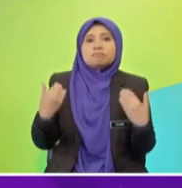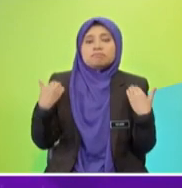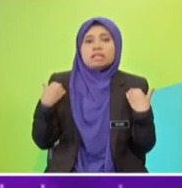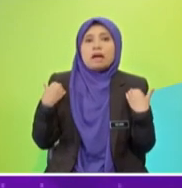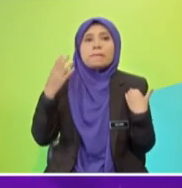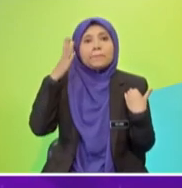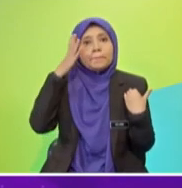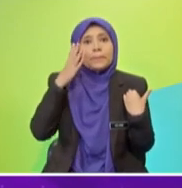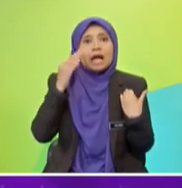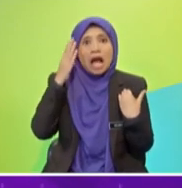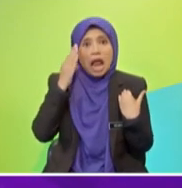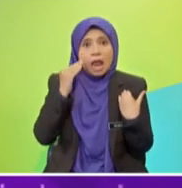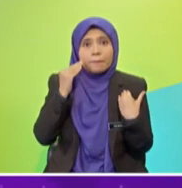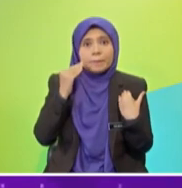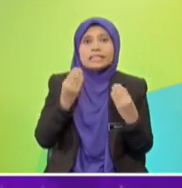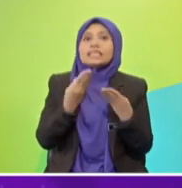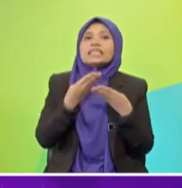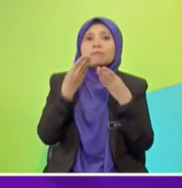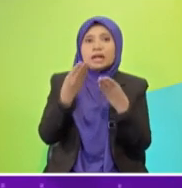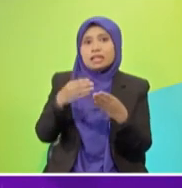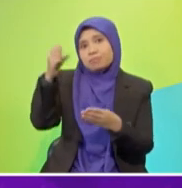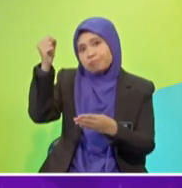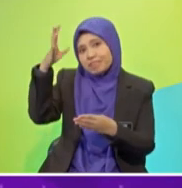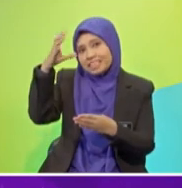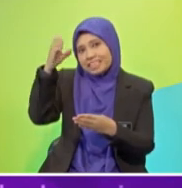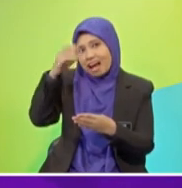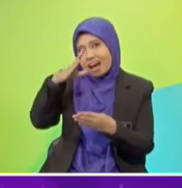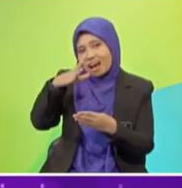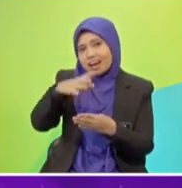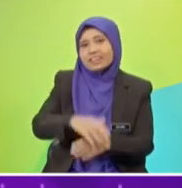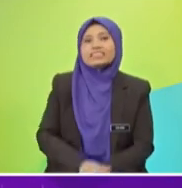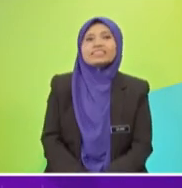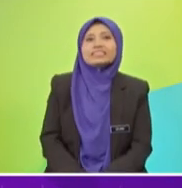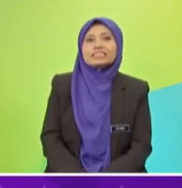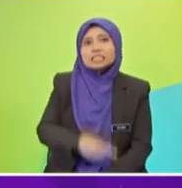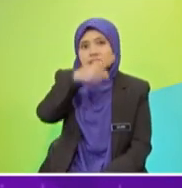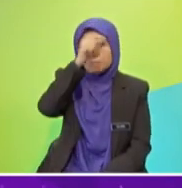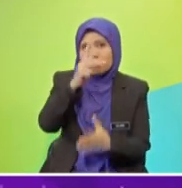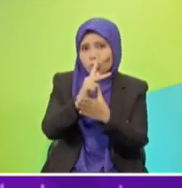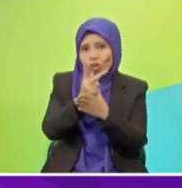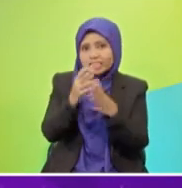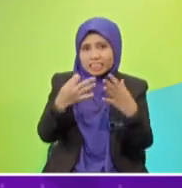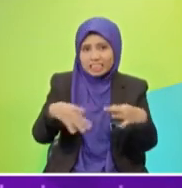bintang tak bagi bintang tapi tadi Afi Afi